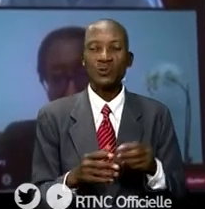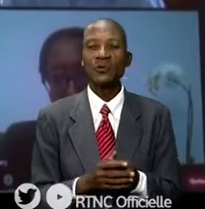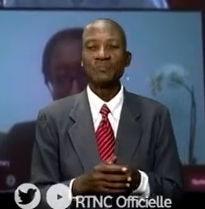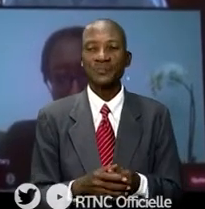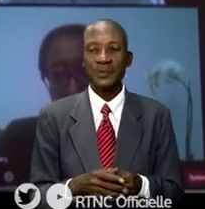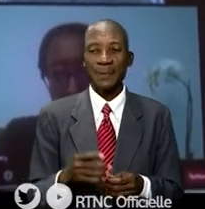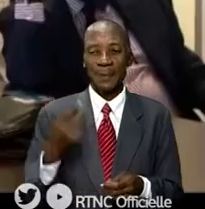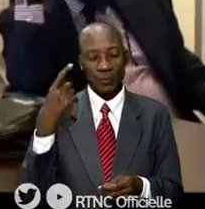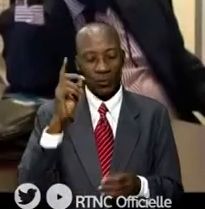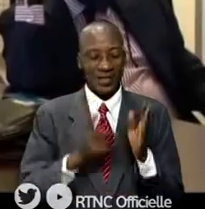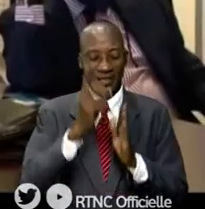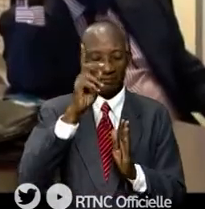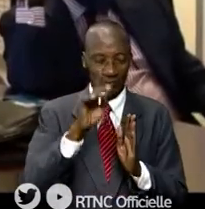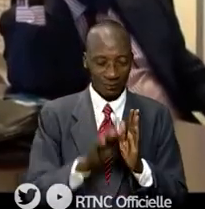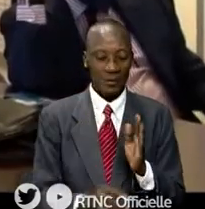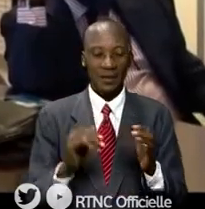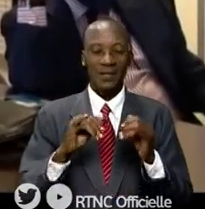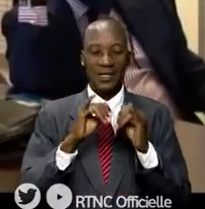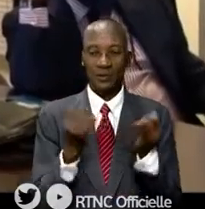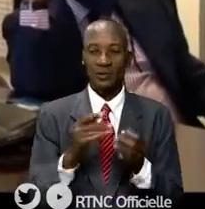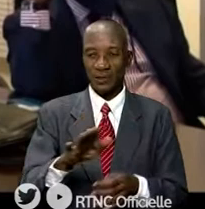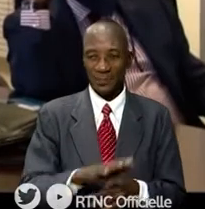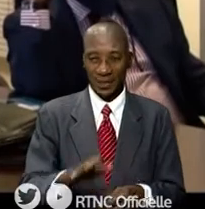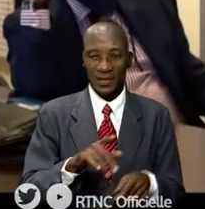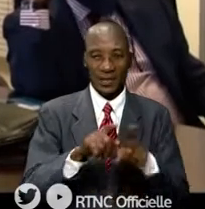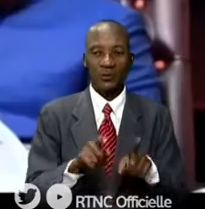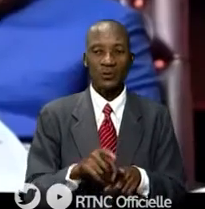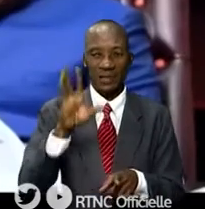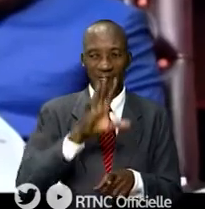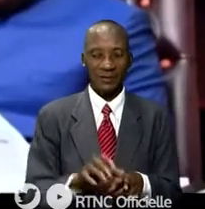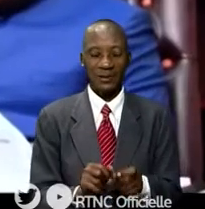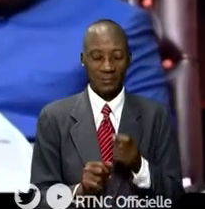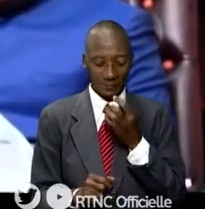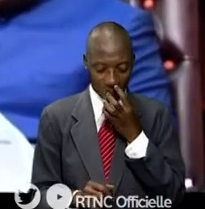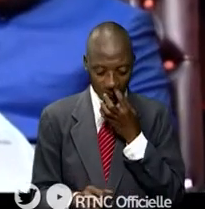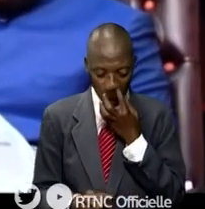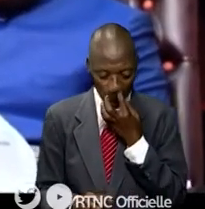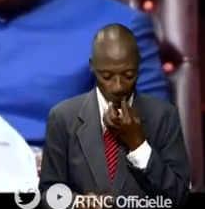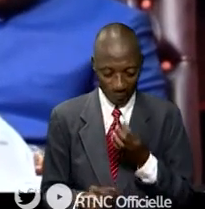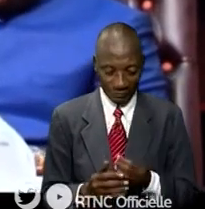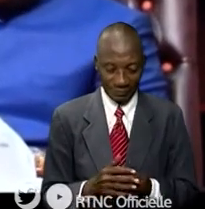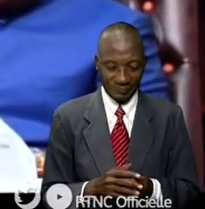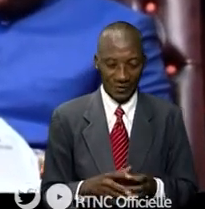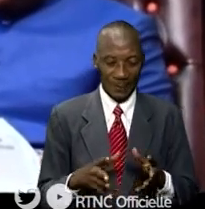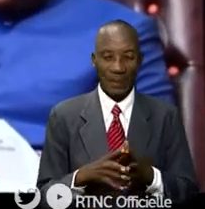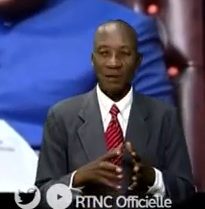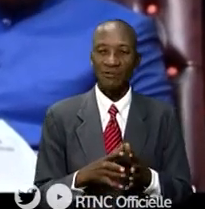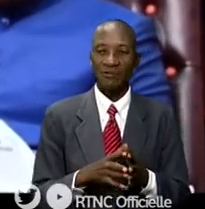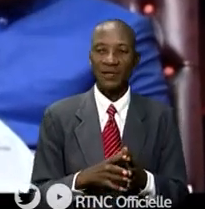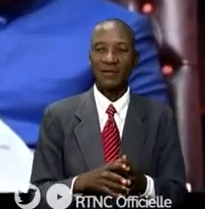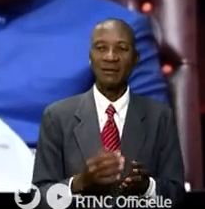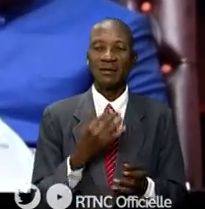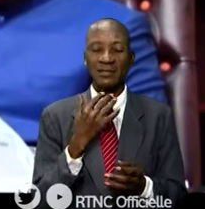pour le développement industriel du pays et de l'Afrique, révèle ici le chef de l'État. Avec ce potentiel, en sus de